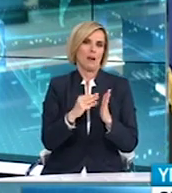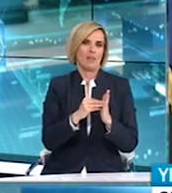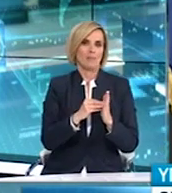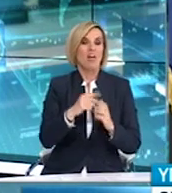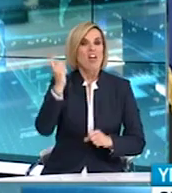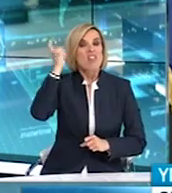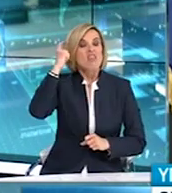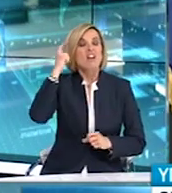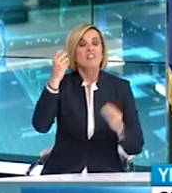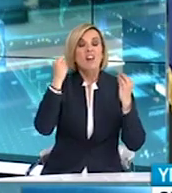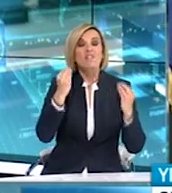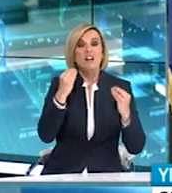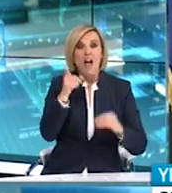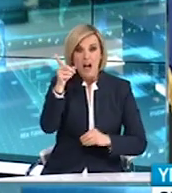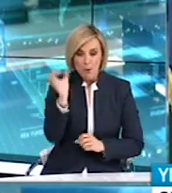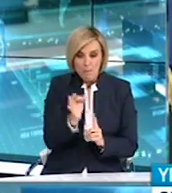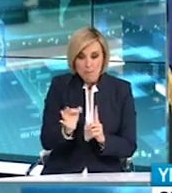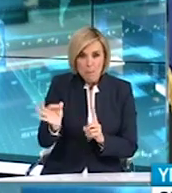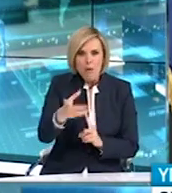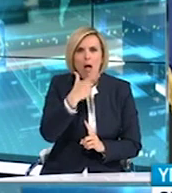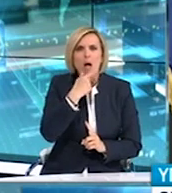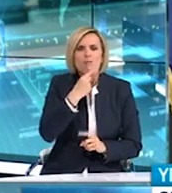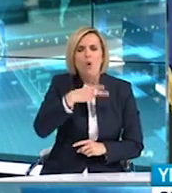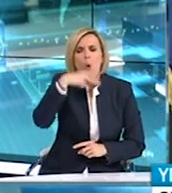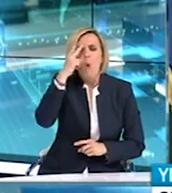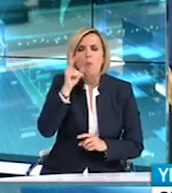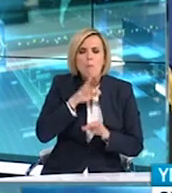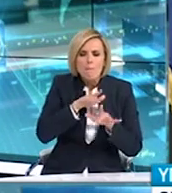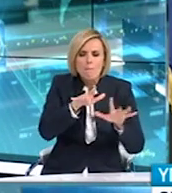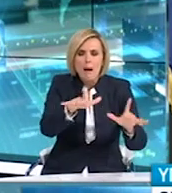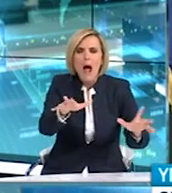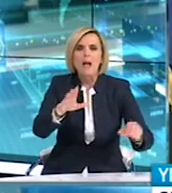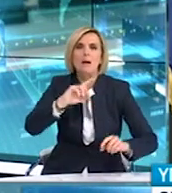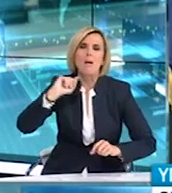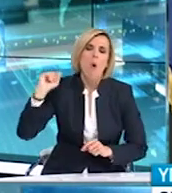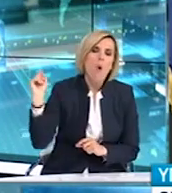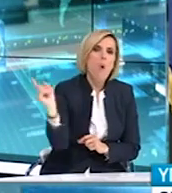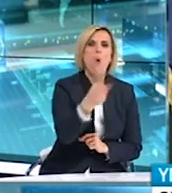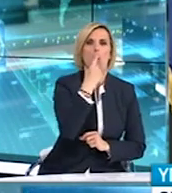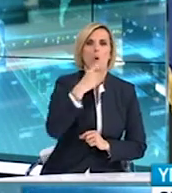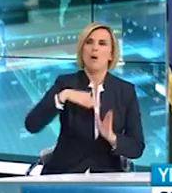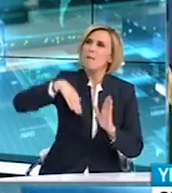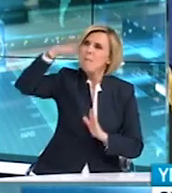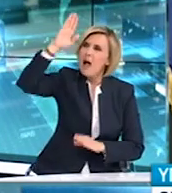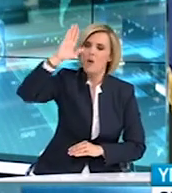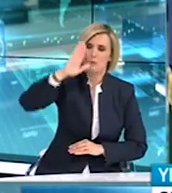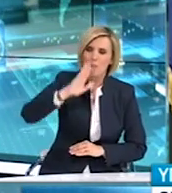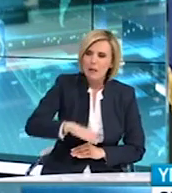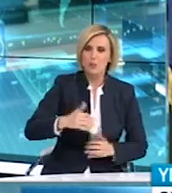αντιληπτό ότι ο ιός μπορεί να προσβάλλει τον καθένα μας και εμείς μετά να το μεταδώσουμε σε ανθρώπους που ανήκουν σε αυξημένο κινδύνο